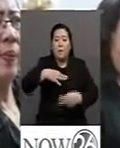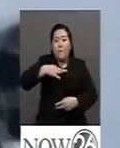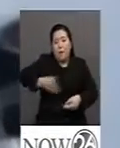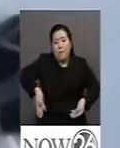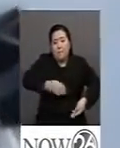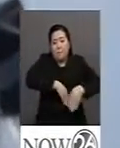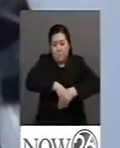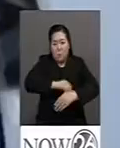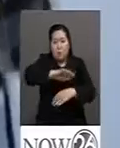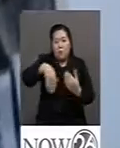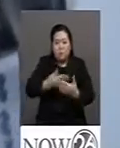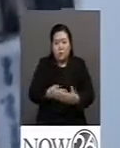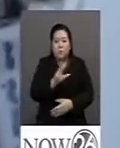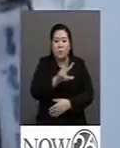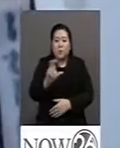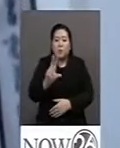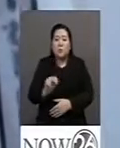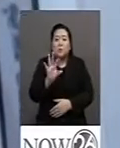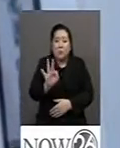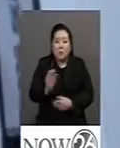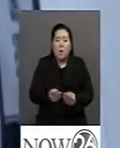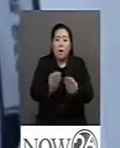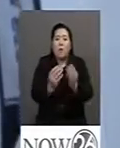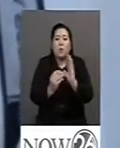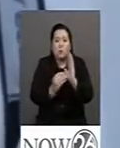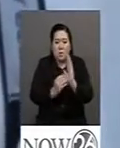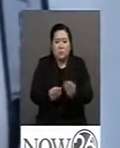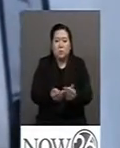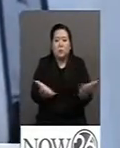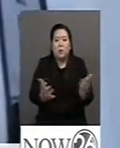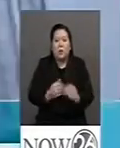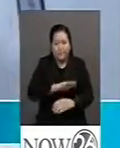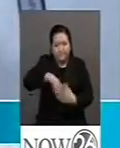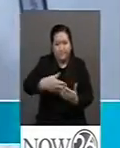339ผืนให้กับกทม.เพื่อไปแจกจ่ายแก่ประชาชนต่อไปครับ